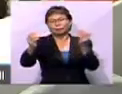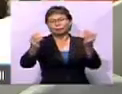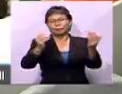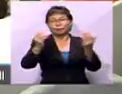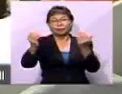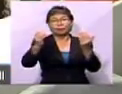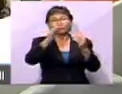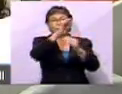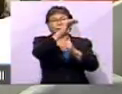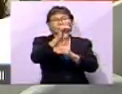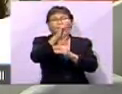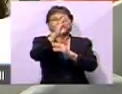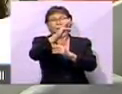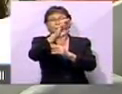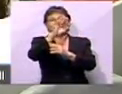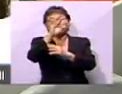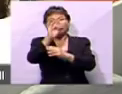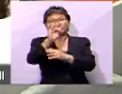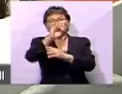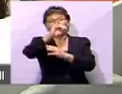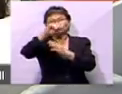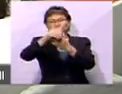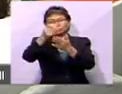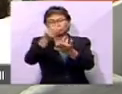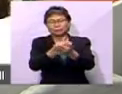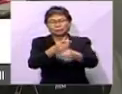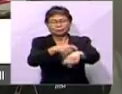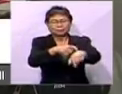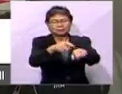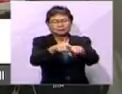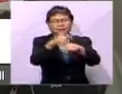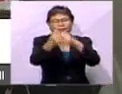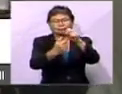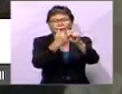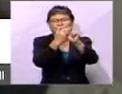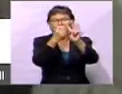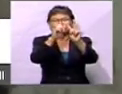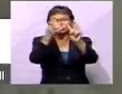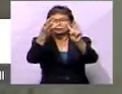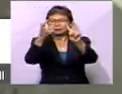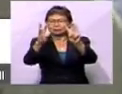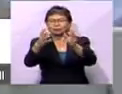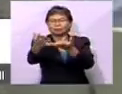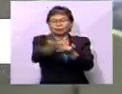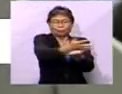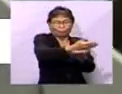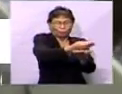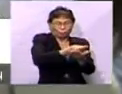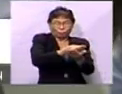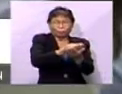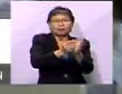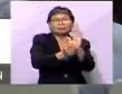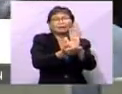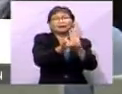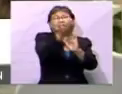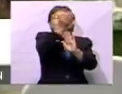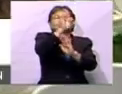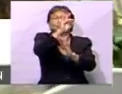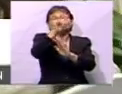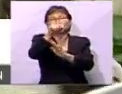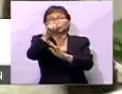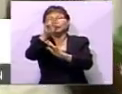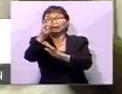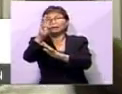berbanding RM498 juta tempoh sama pada 2016. Manakala pendapatan naik kepada